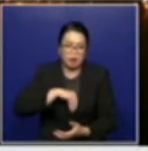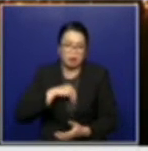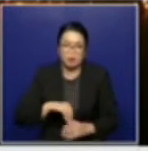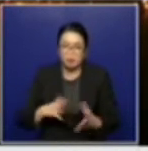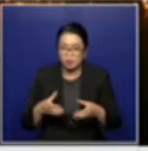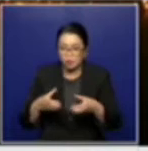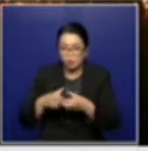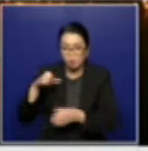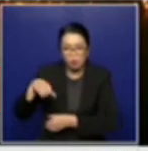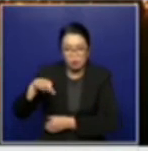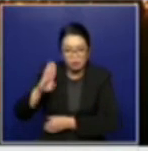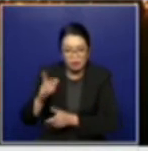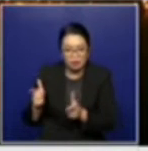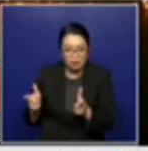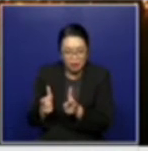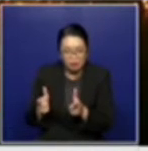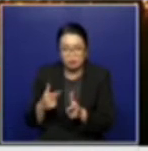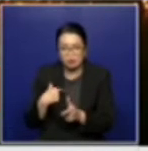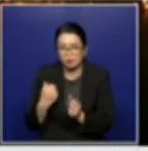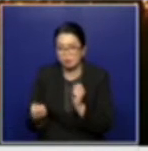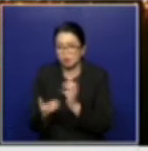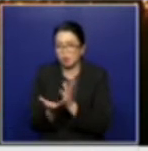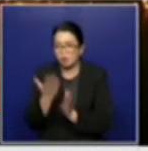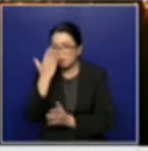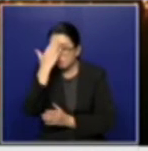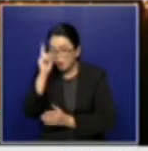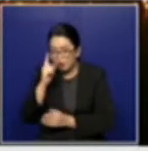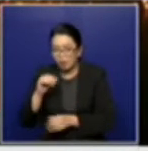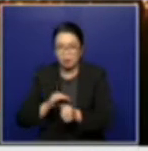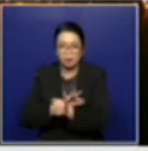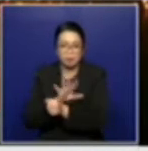อบการที่ได้รับผลกระทบเนื่องจากการแพร่ระบ